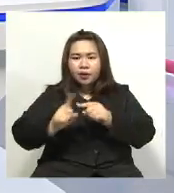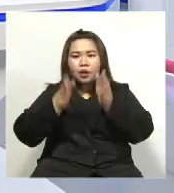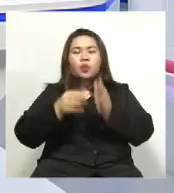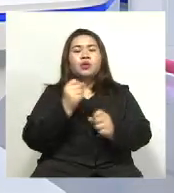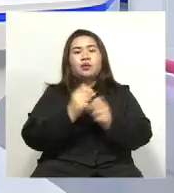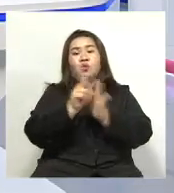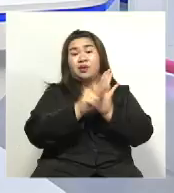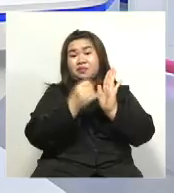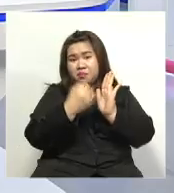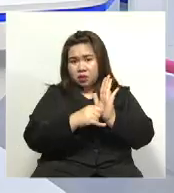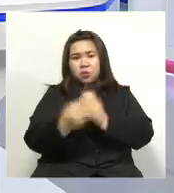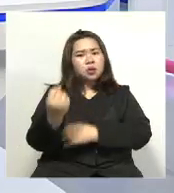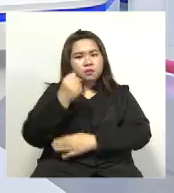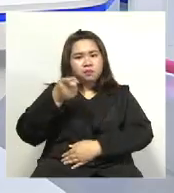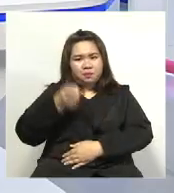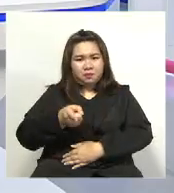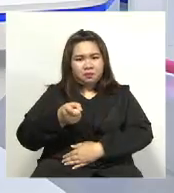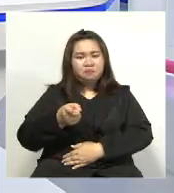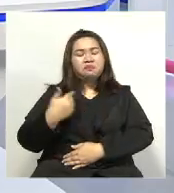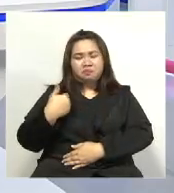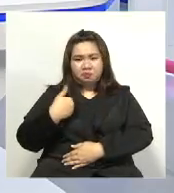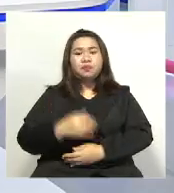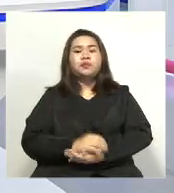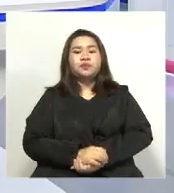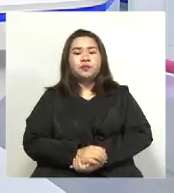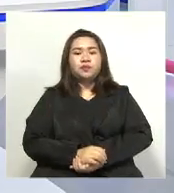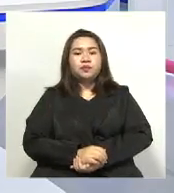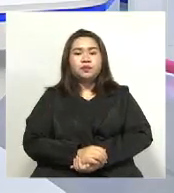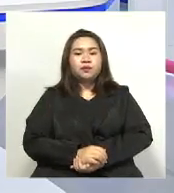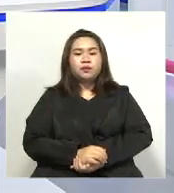ศไทยนะครับที่ตอนนี้เรียกว่าเข้มงวดจริงจังนะครับในทุกๆประเด็นด้วยในเรื่องของการค้ามนุษย์นะครับ